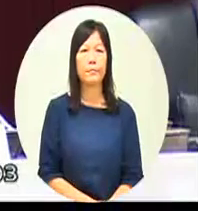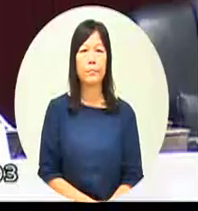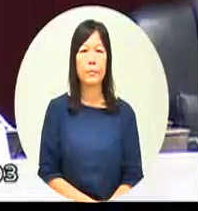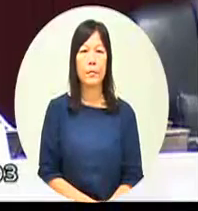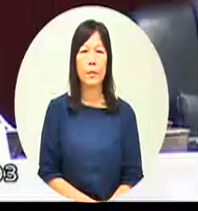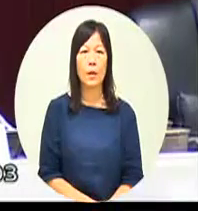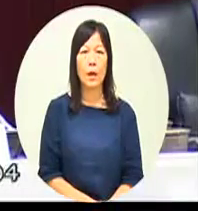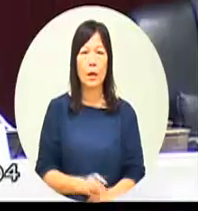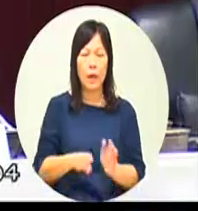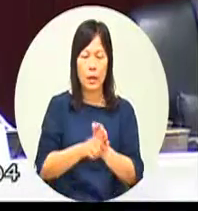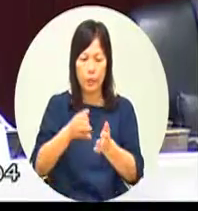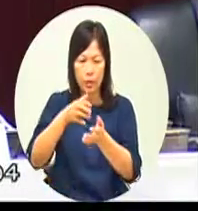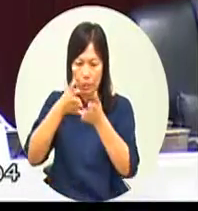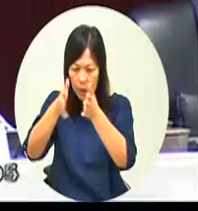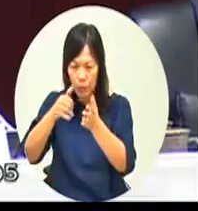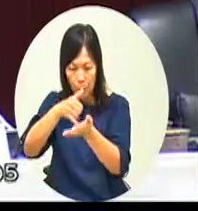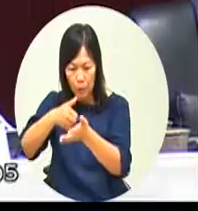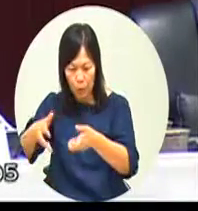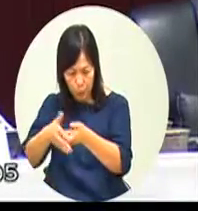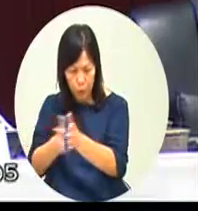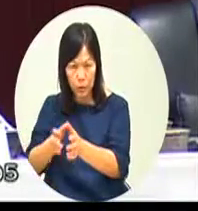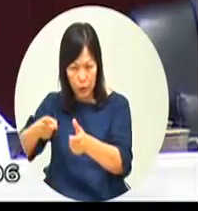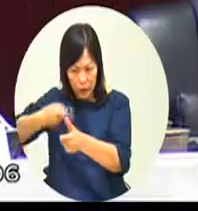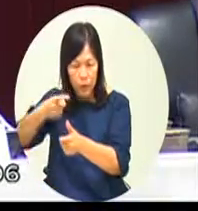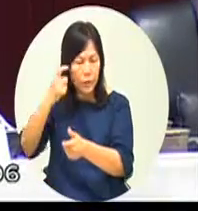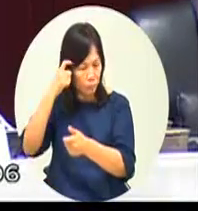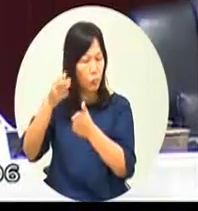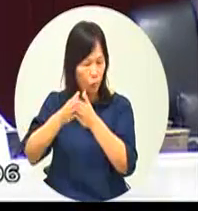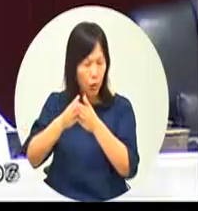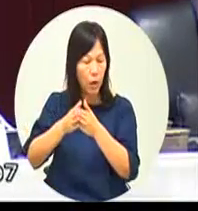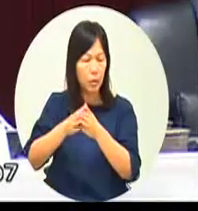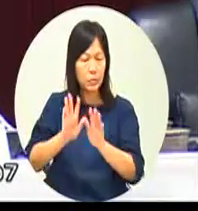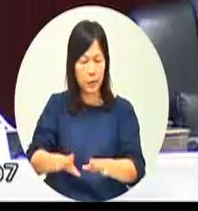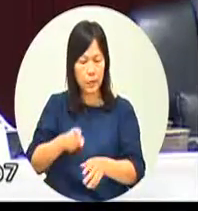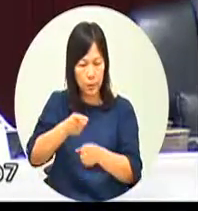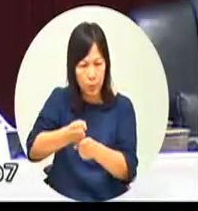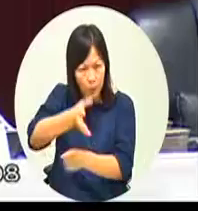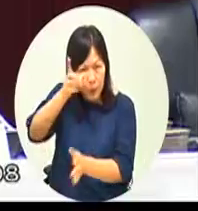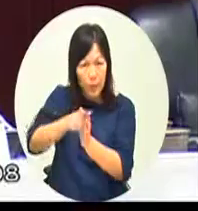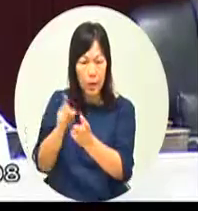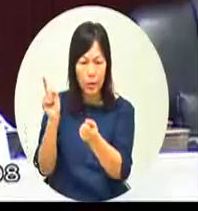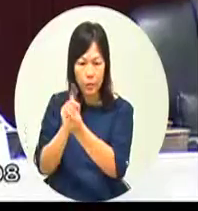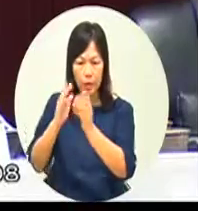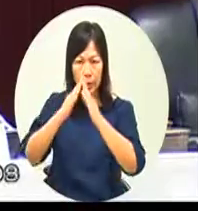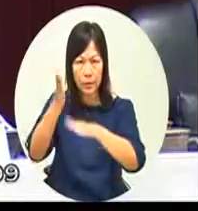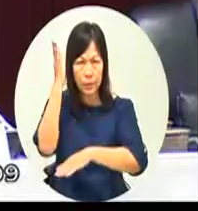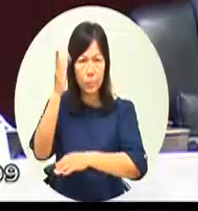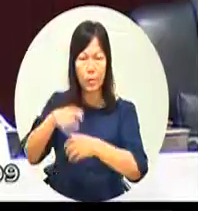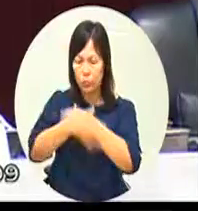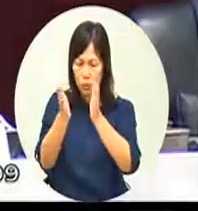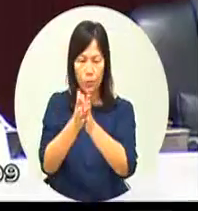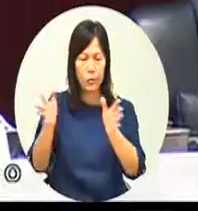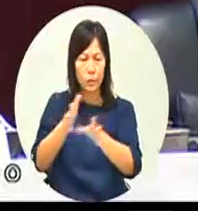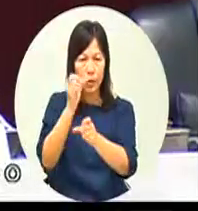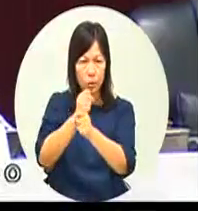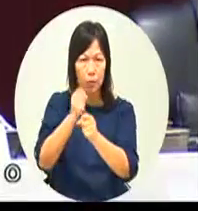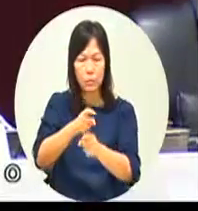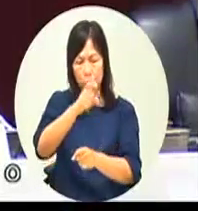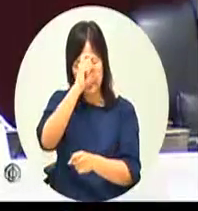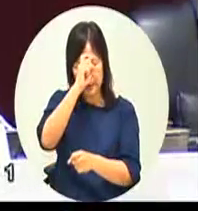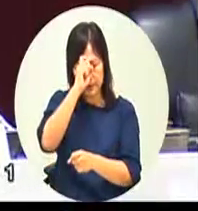弱势优先当然要考虑，在这里用这句话跟府会所有的同仁期